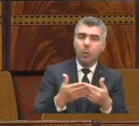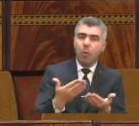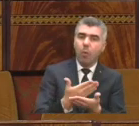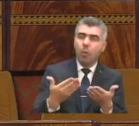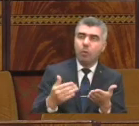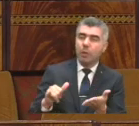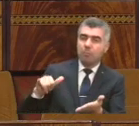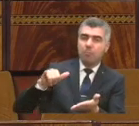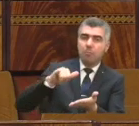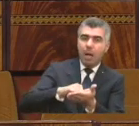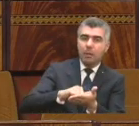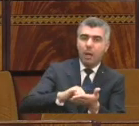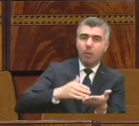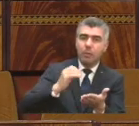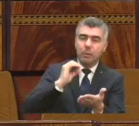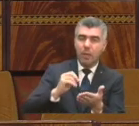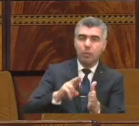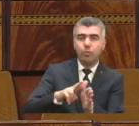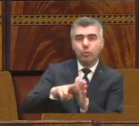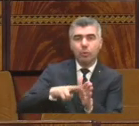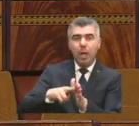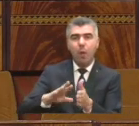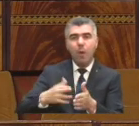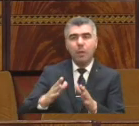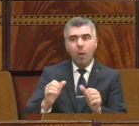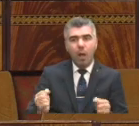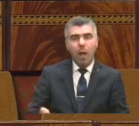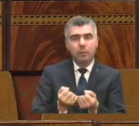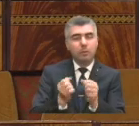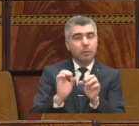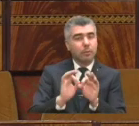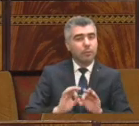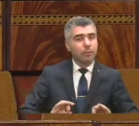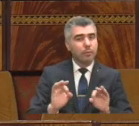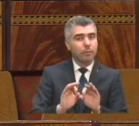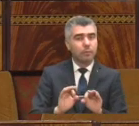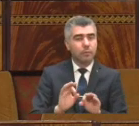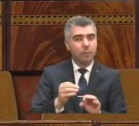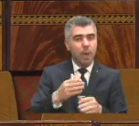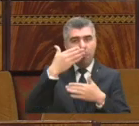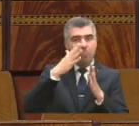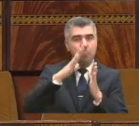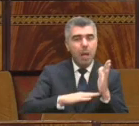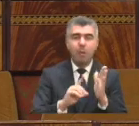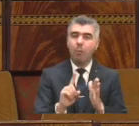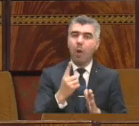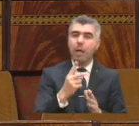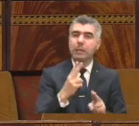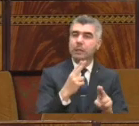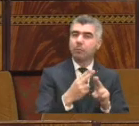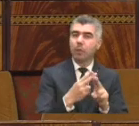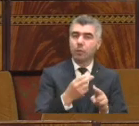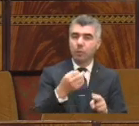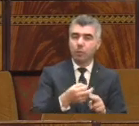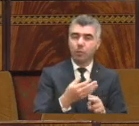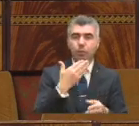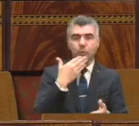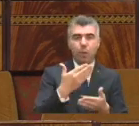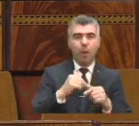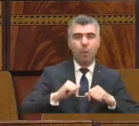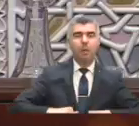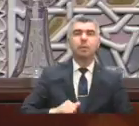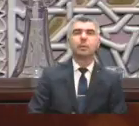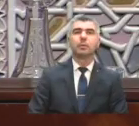الجوي باش نقتلوها باش جهات اخرين ينتعشوا. الله يجازيك، راه المغرب واحد السيد الوزير. الله يجازيك بخير وشكرا.